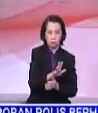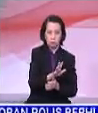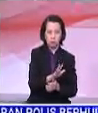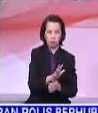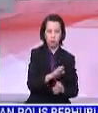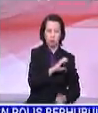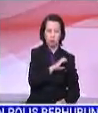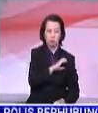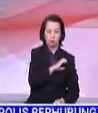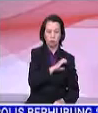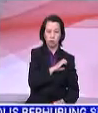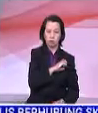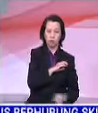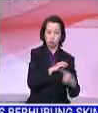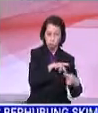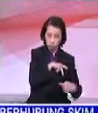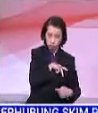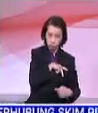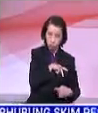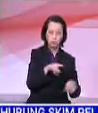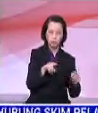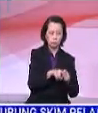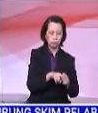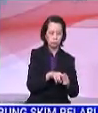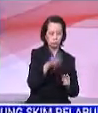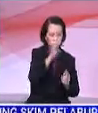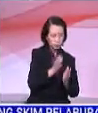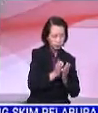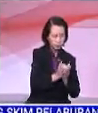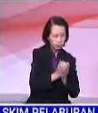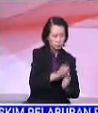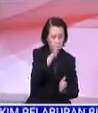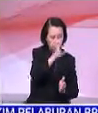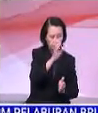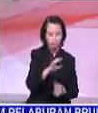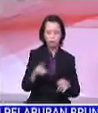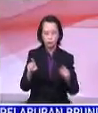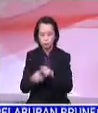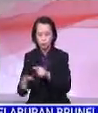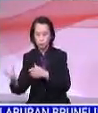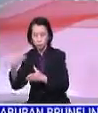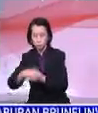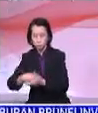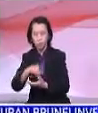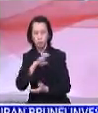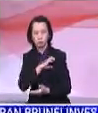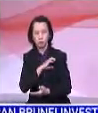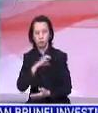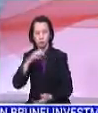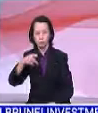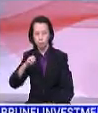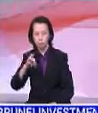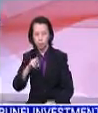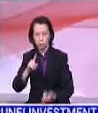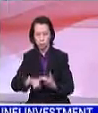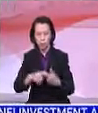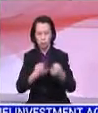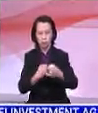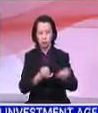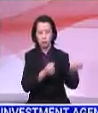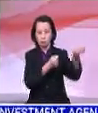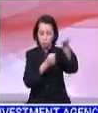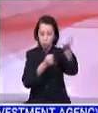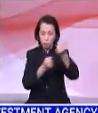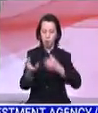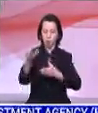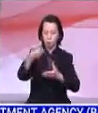Pasukan Polis Marin PPM ke sektor pencarian. Turut sama dalam operasi Polis Diraja Malaysia, Jabatan Bomba dan Penyelamat